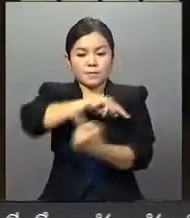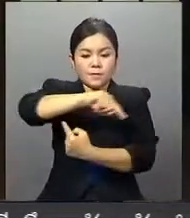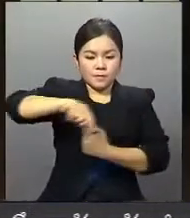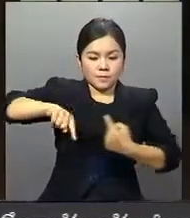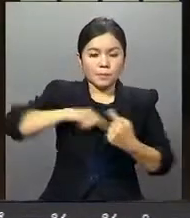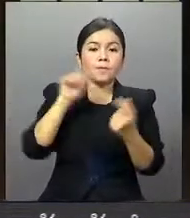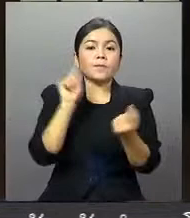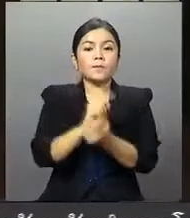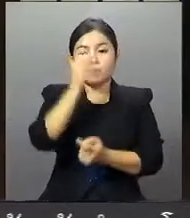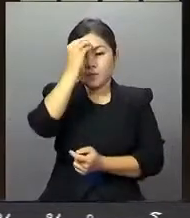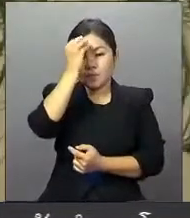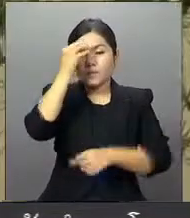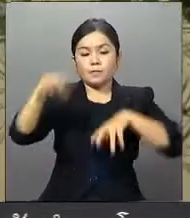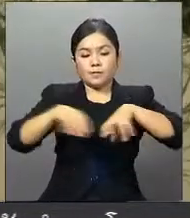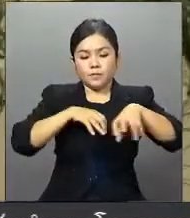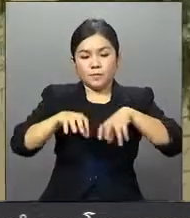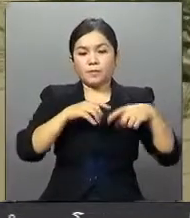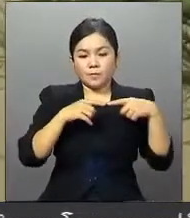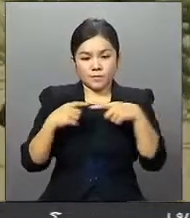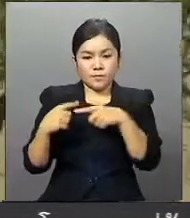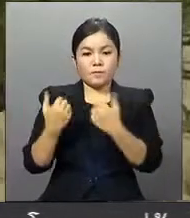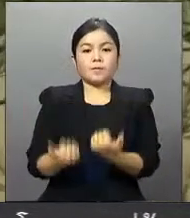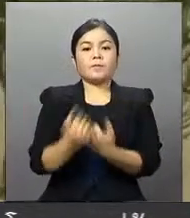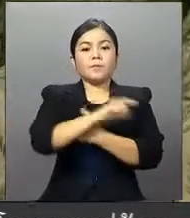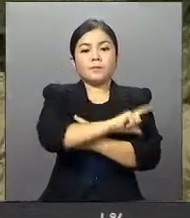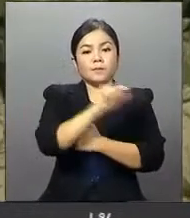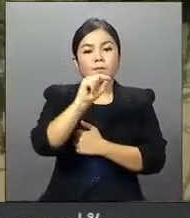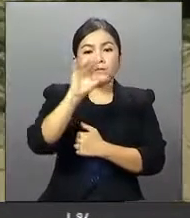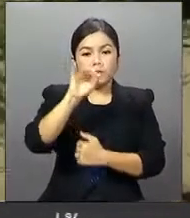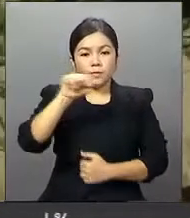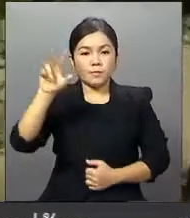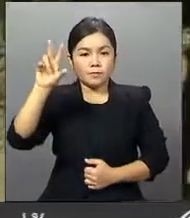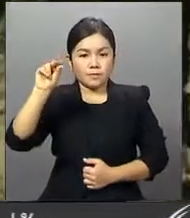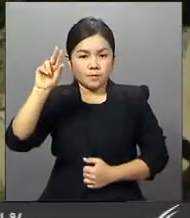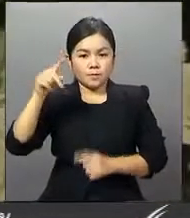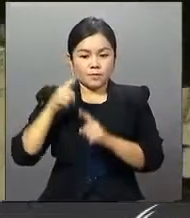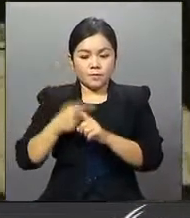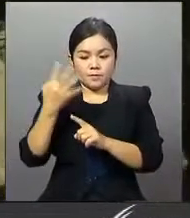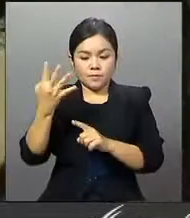ประเทศญี่ปุ่นงานนี้จัดขึ้นระหว่างวันที่28ถึง30เมษายนครับ